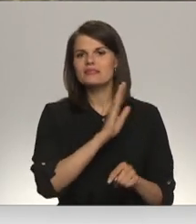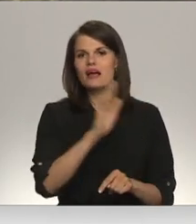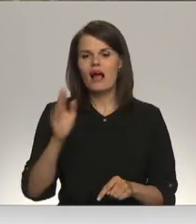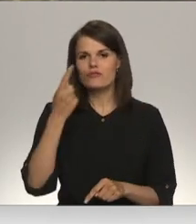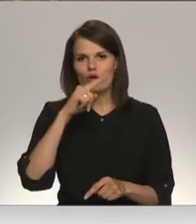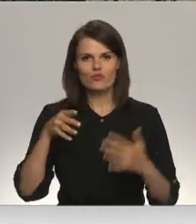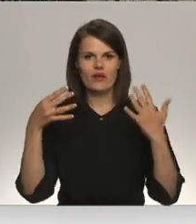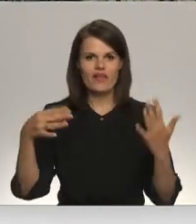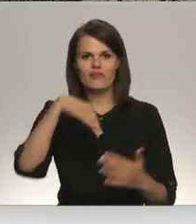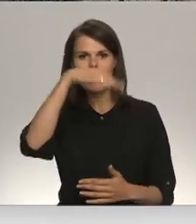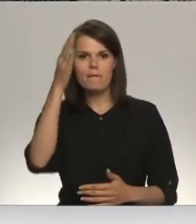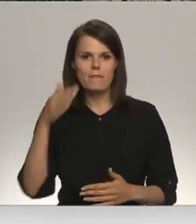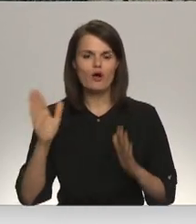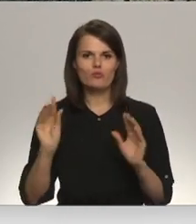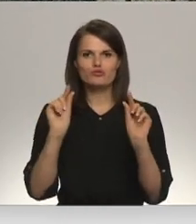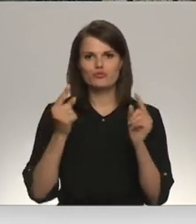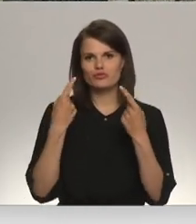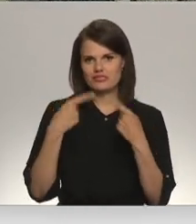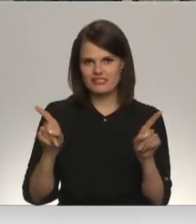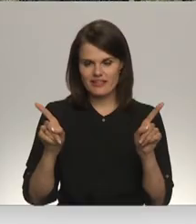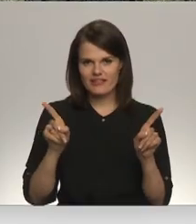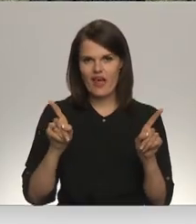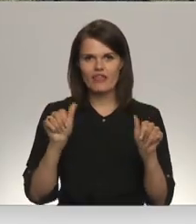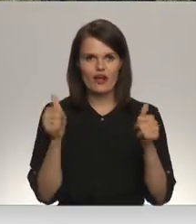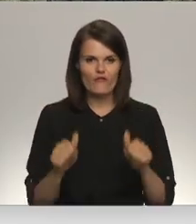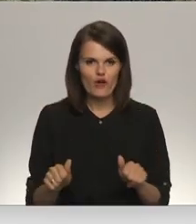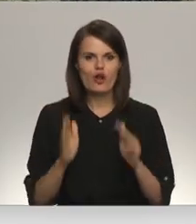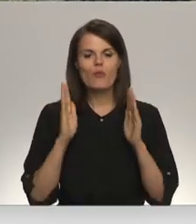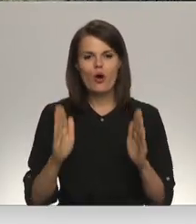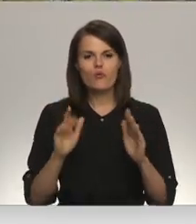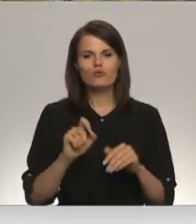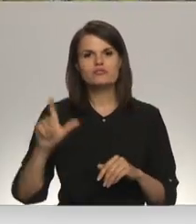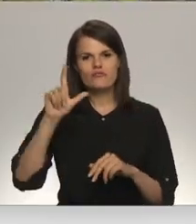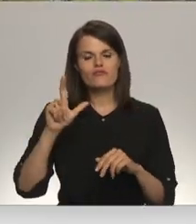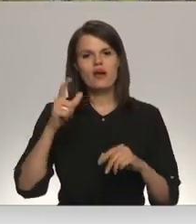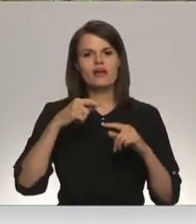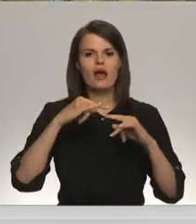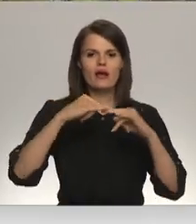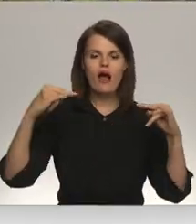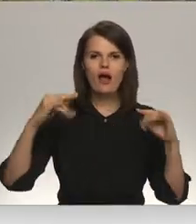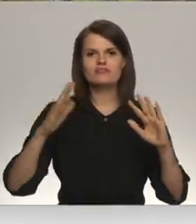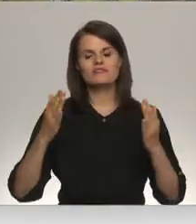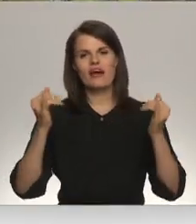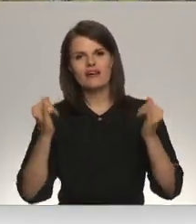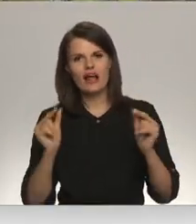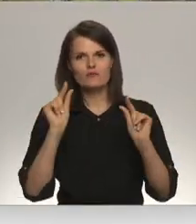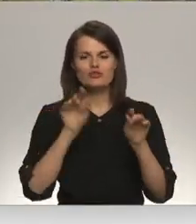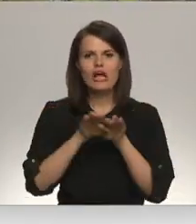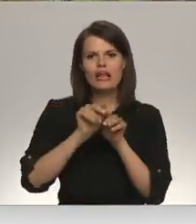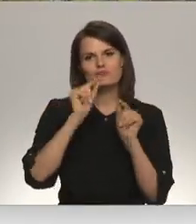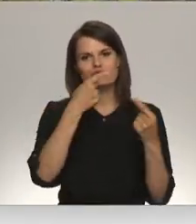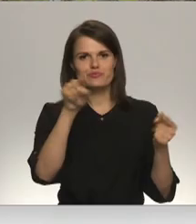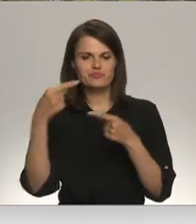pakalniem to konfigurācija būs citādāka. Tātad būs vai nu vairāk šīs sēdvirsmas, galdiņu virsma, varbūt arī būs